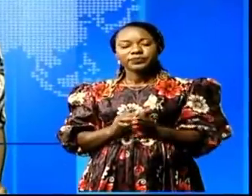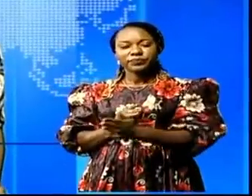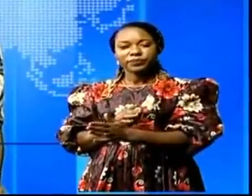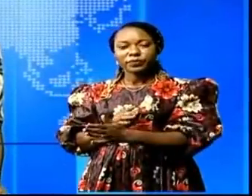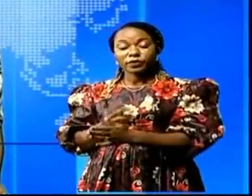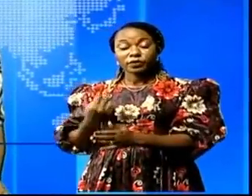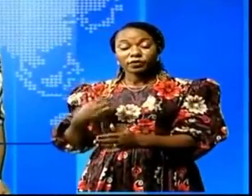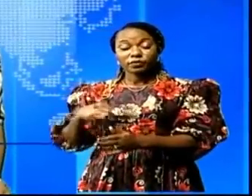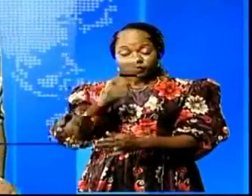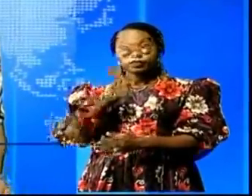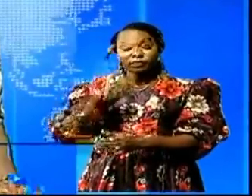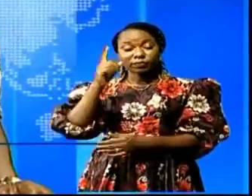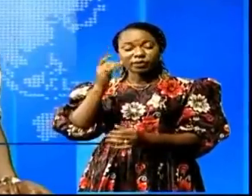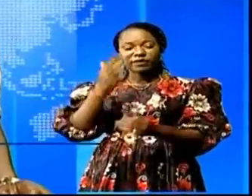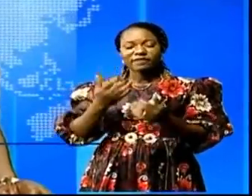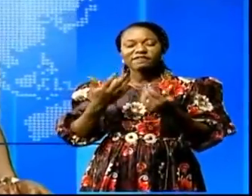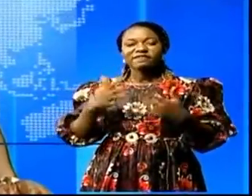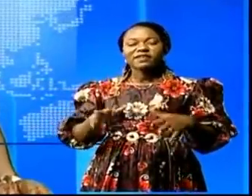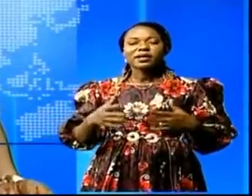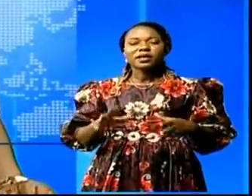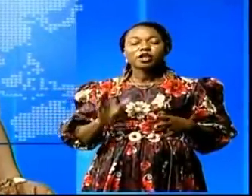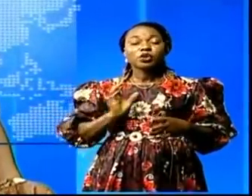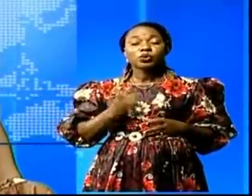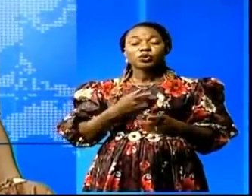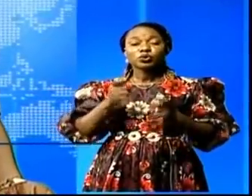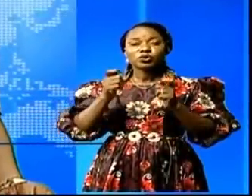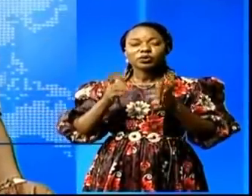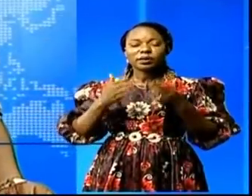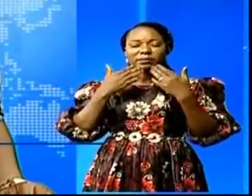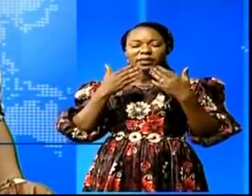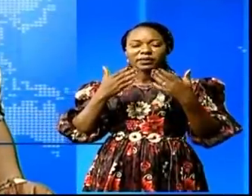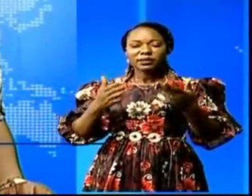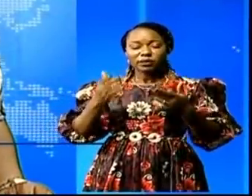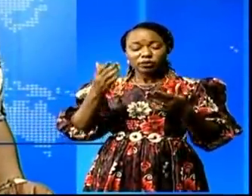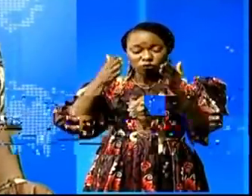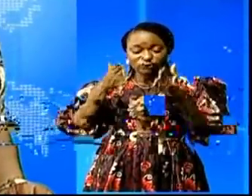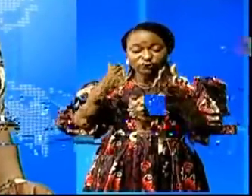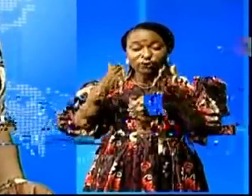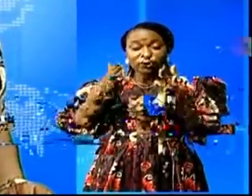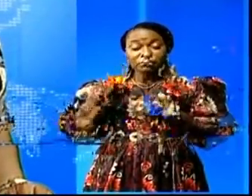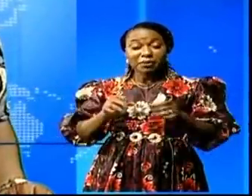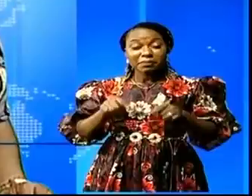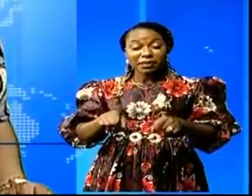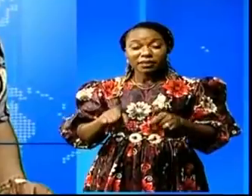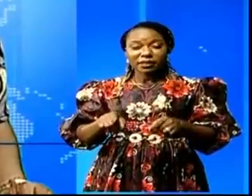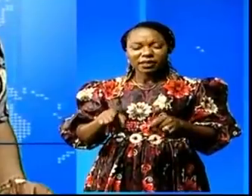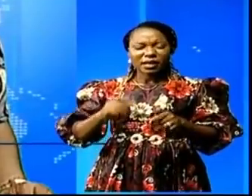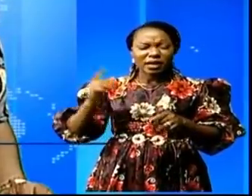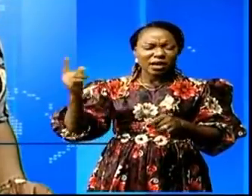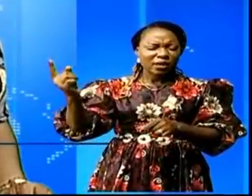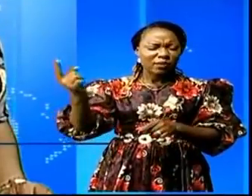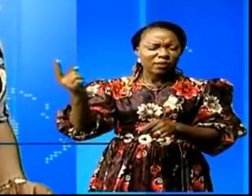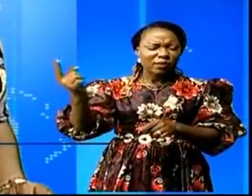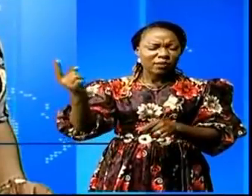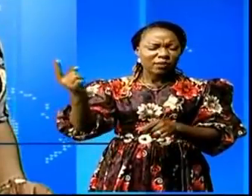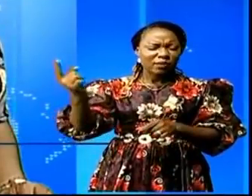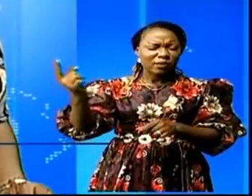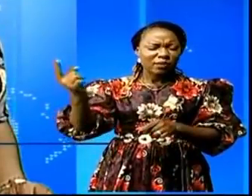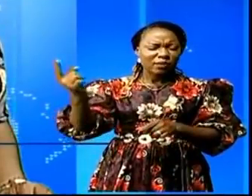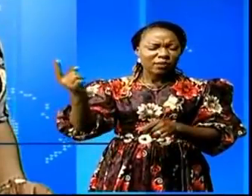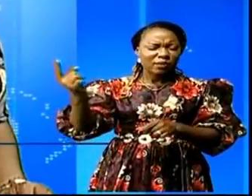Vous avez donc compris que c'est la fin de ce journal. Mesdames et messieurs, merci de nous avoir suivis à travers le monde. Dans 30